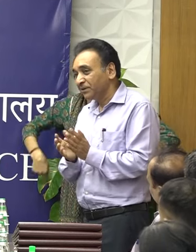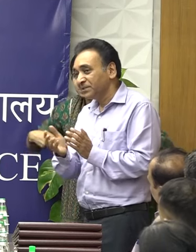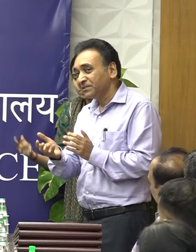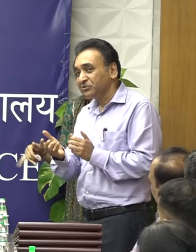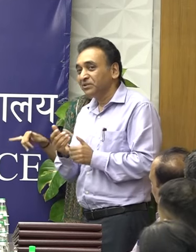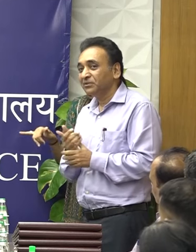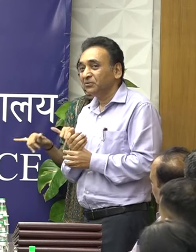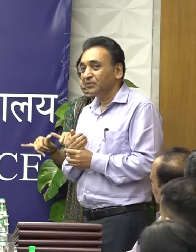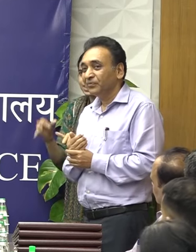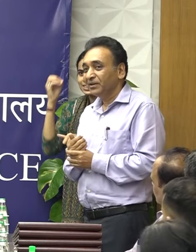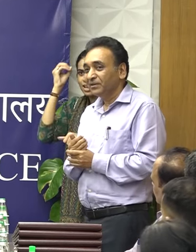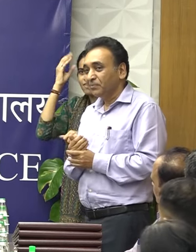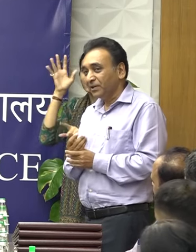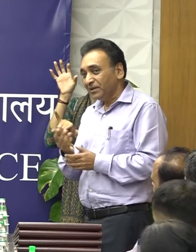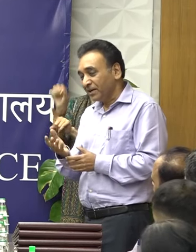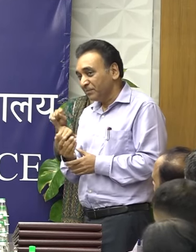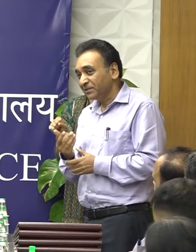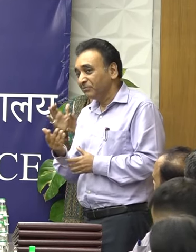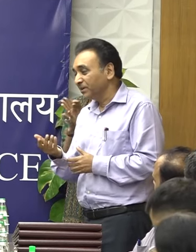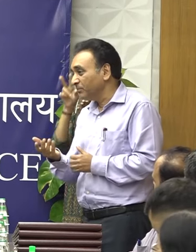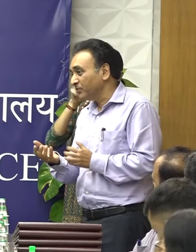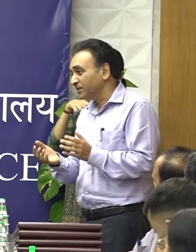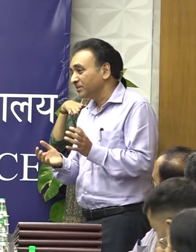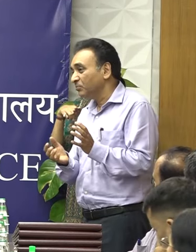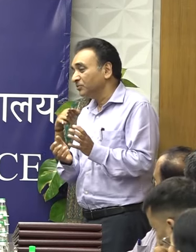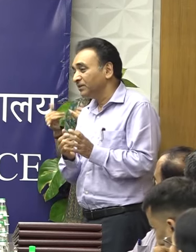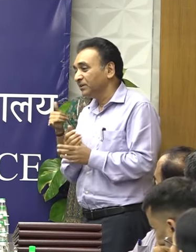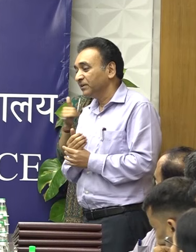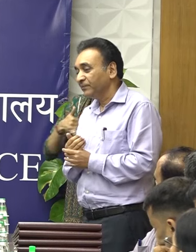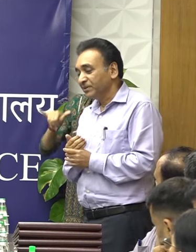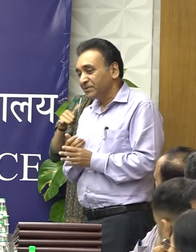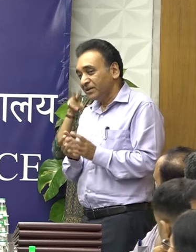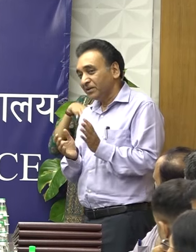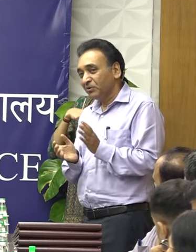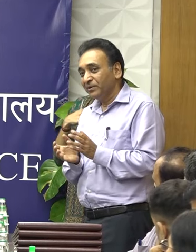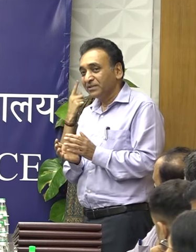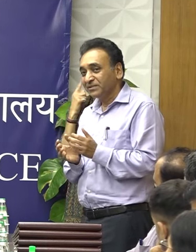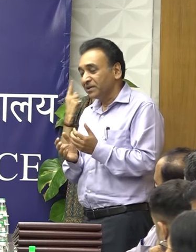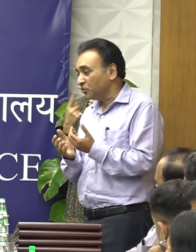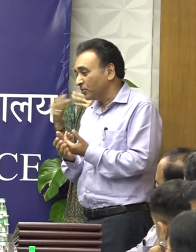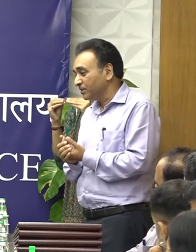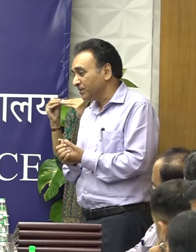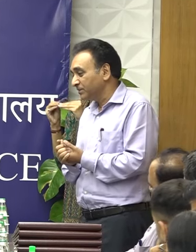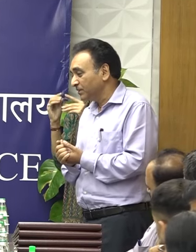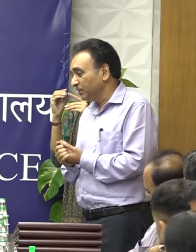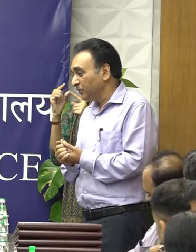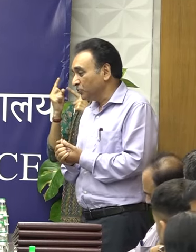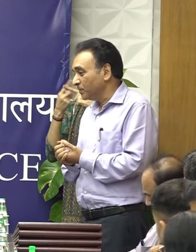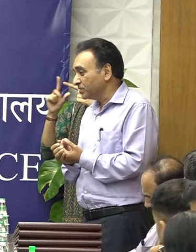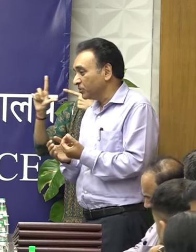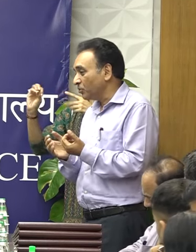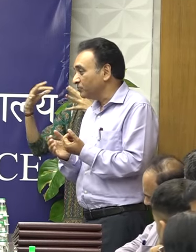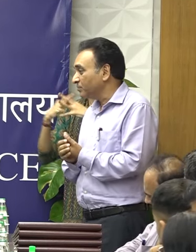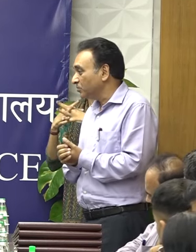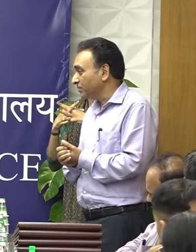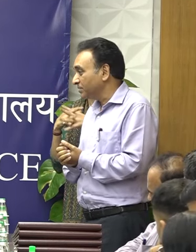समस्याएं हैं, आप एक सेंसिटाइज हो जाते हो, या पढ़ाई लिखाई में सर गेमिफिकेशन का बहुत फ़ायदा है. सर IIT Bombay का जैसे जेलो प्रोडक्ट है सर, जो